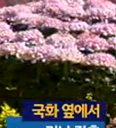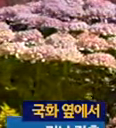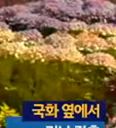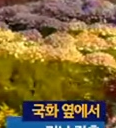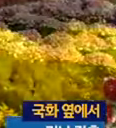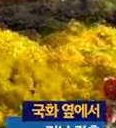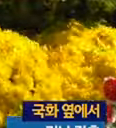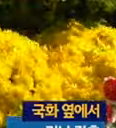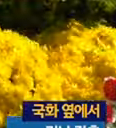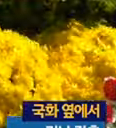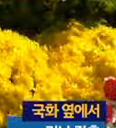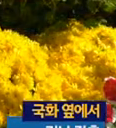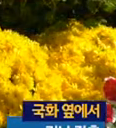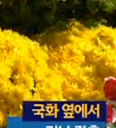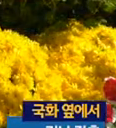으